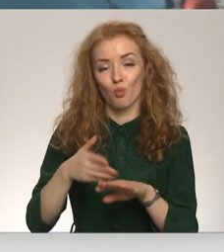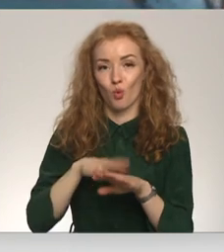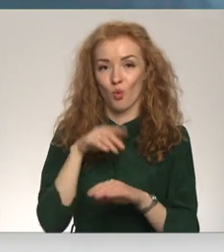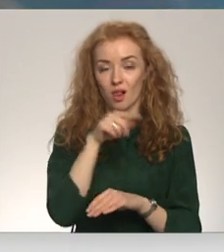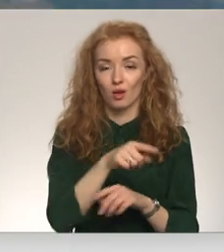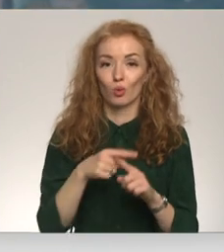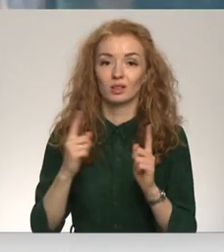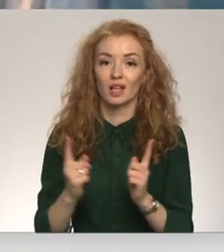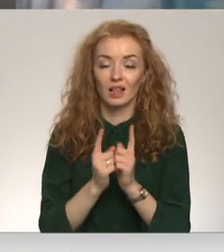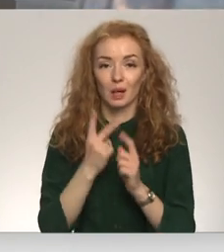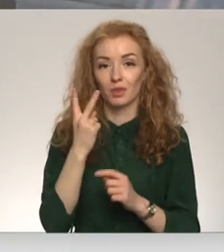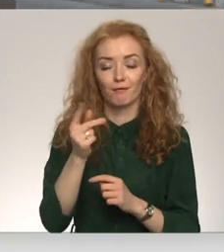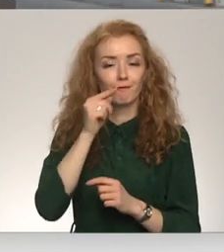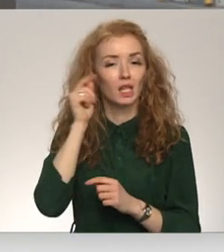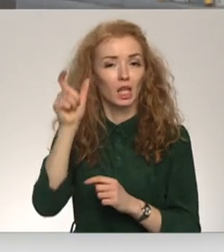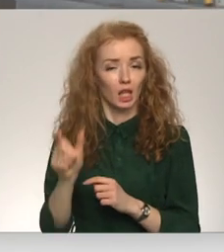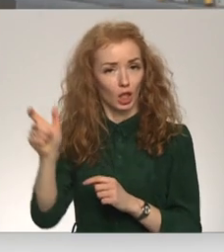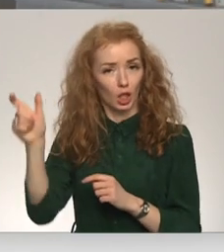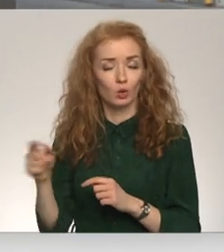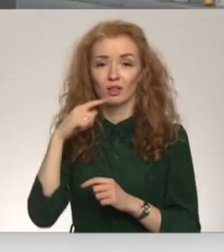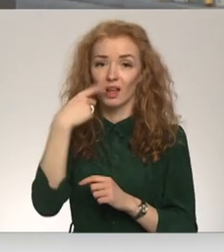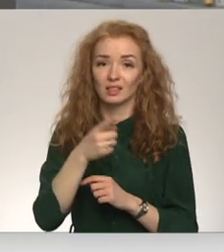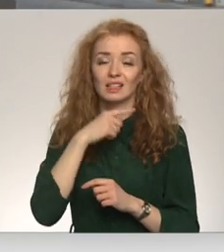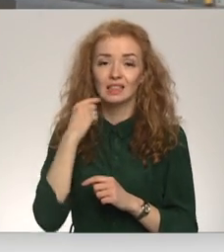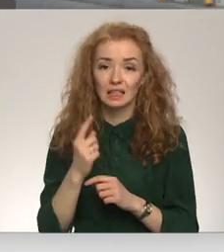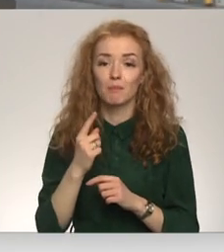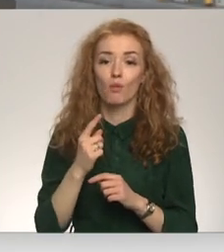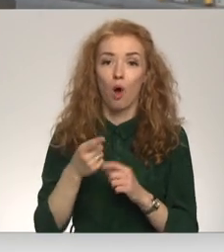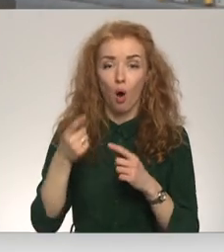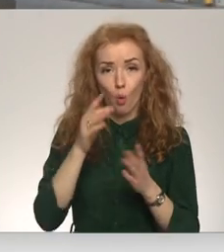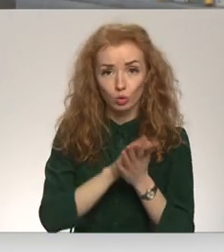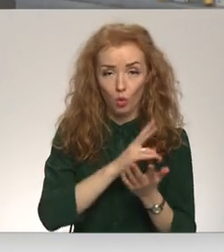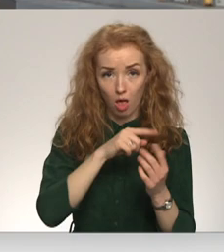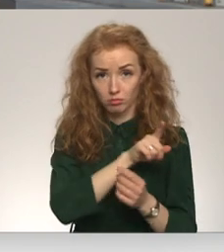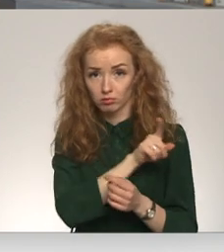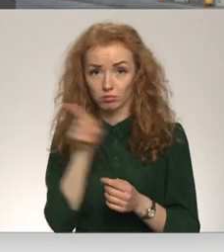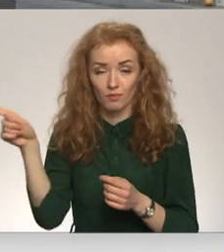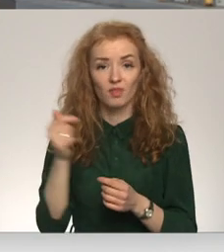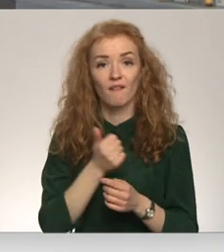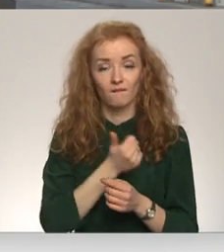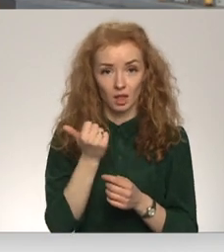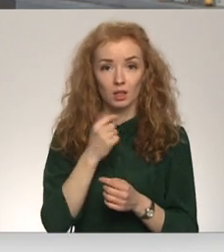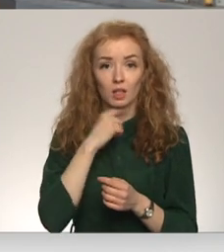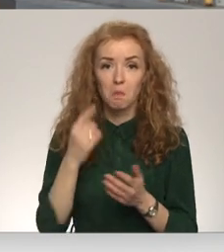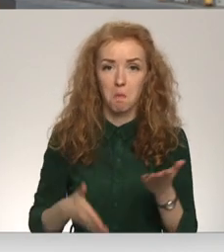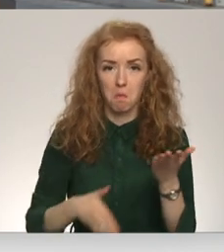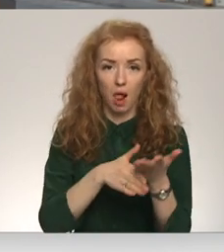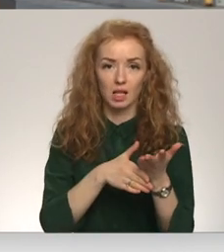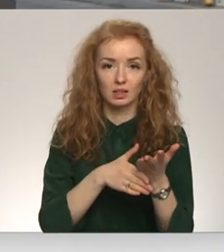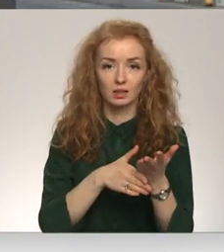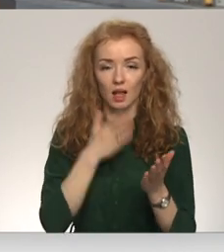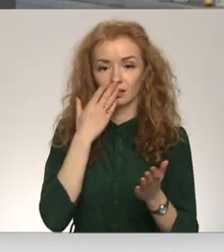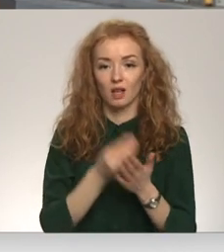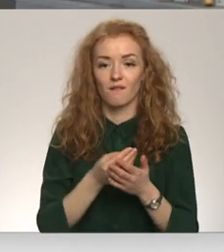satikām arī divus vīrus, kuri sacīja, ka vēlas doties otrā virzienā, jo viņi vēlas iet palīgā savai dzimtenē,